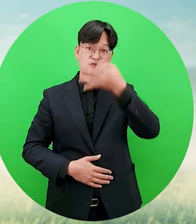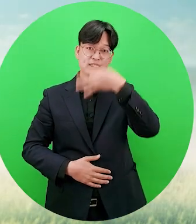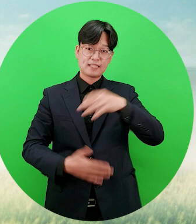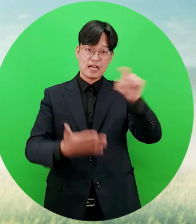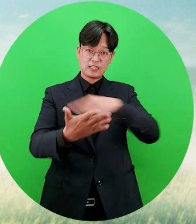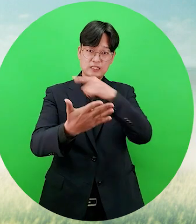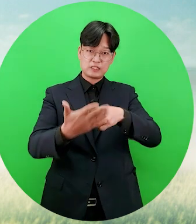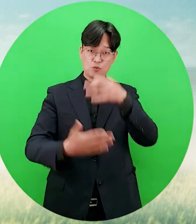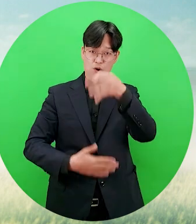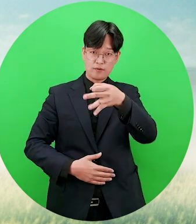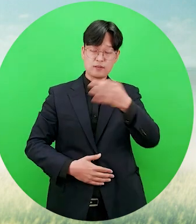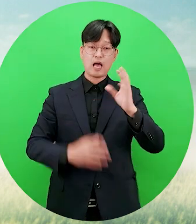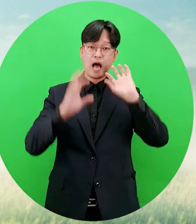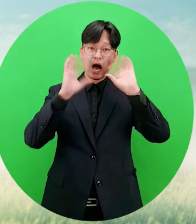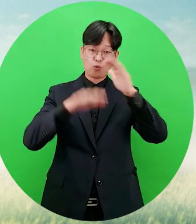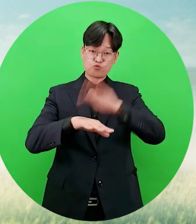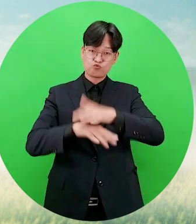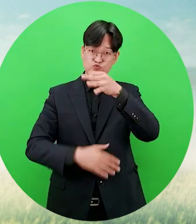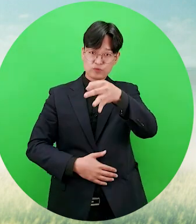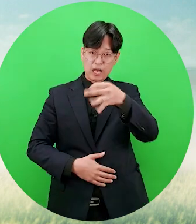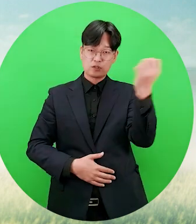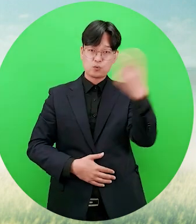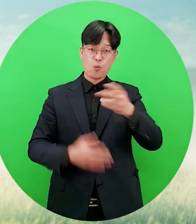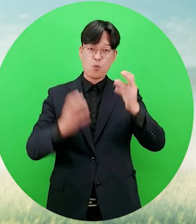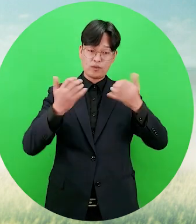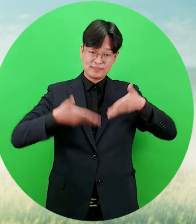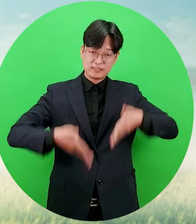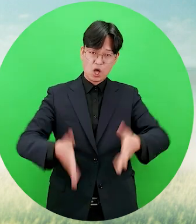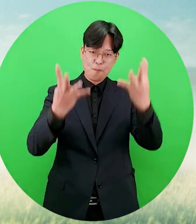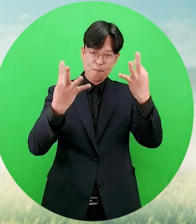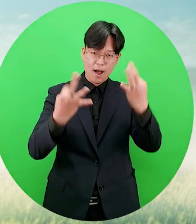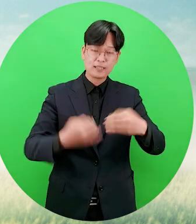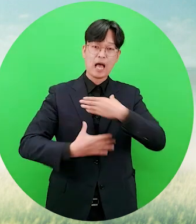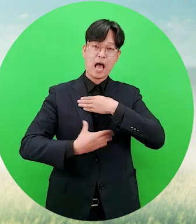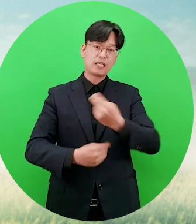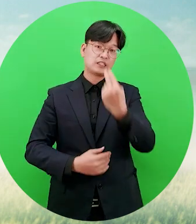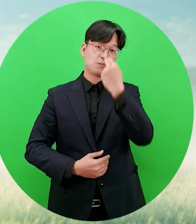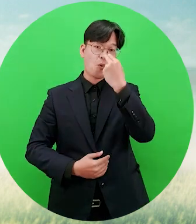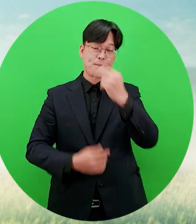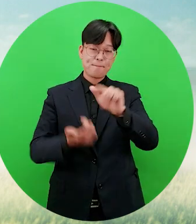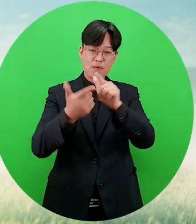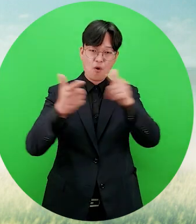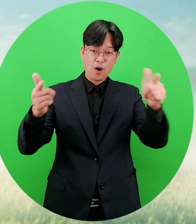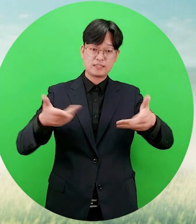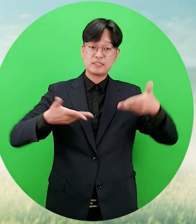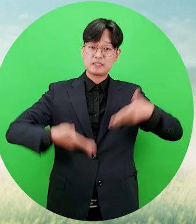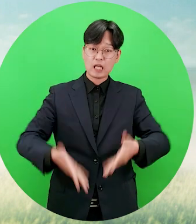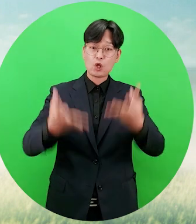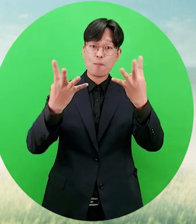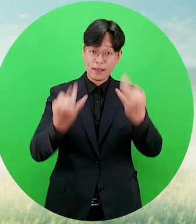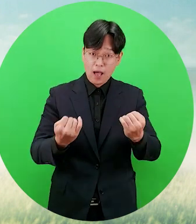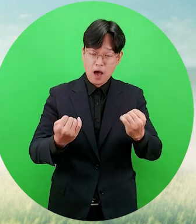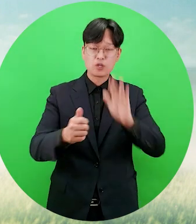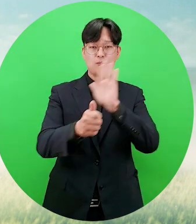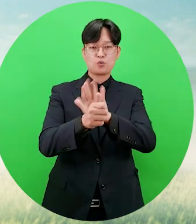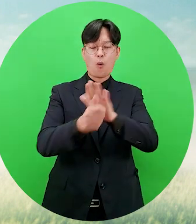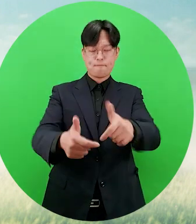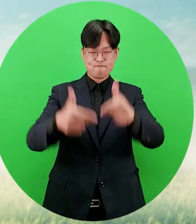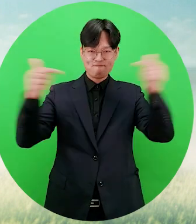아동 양육수당 지급, 다자녀 사랑 안심보험 등 다자녀 가구에 대한 혜택도 지속 추진할